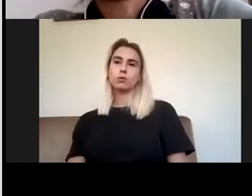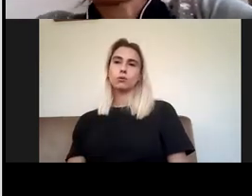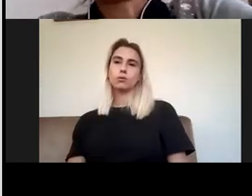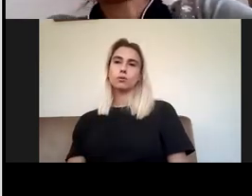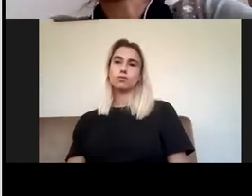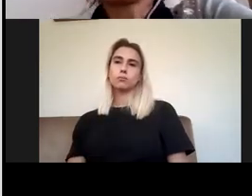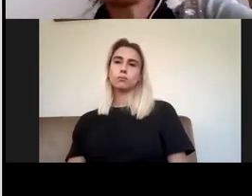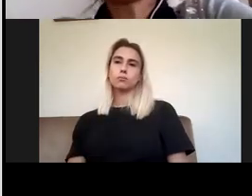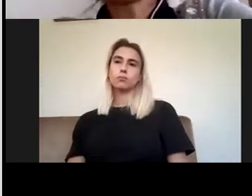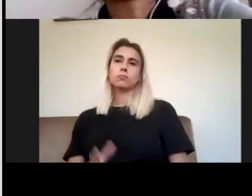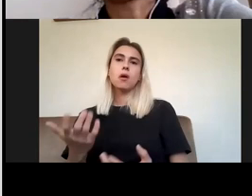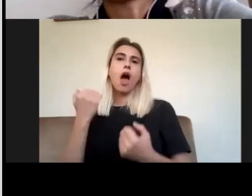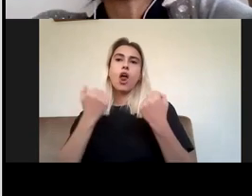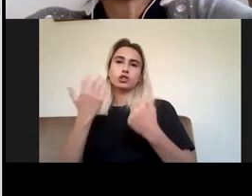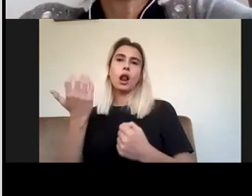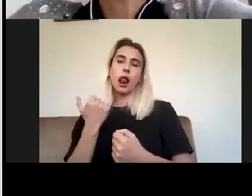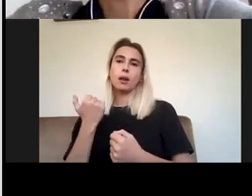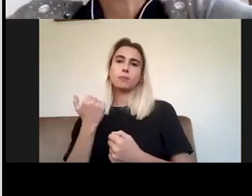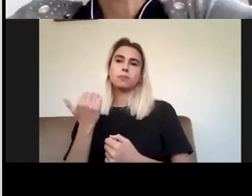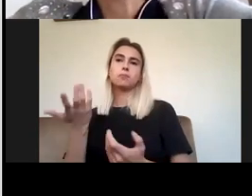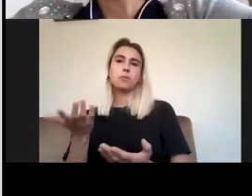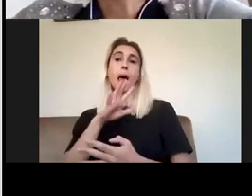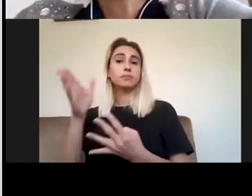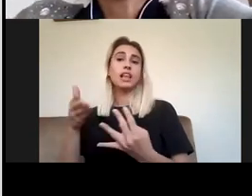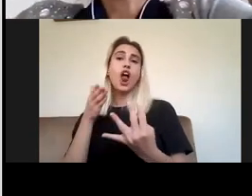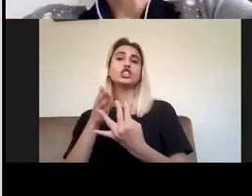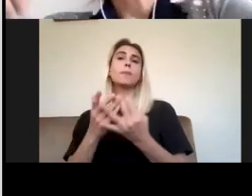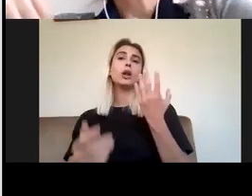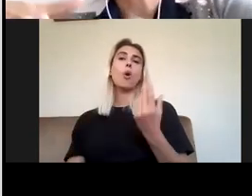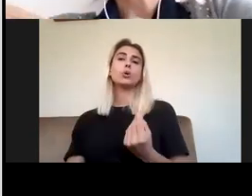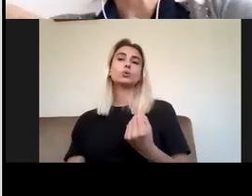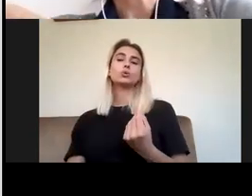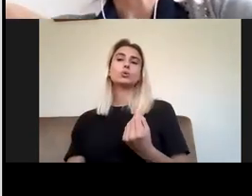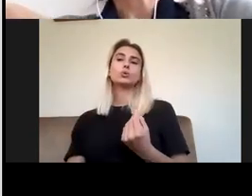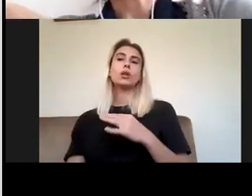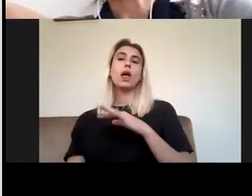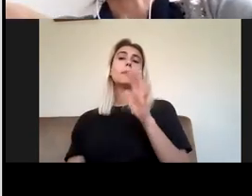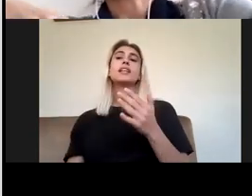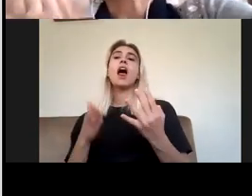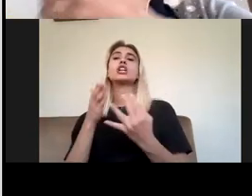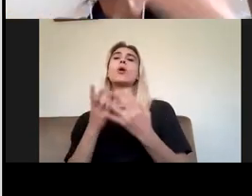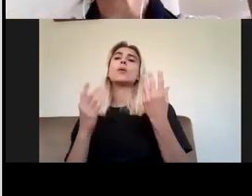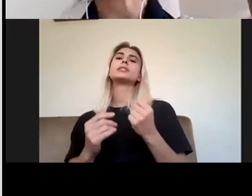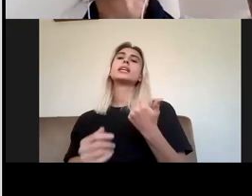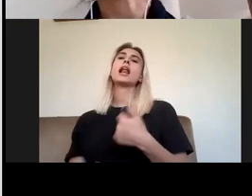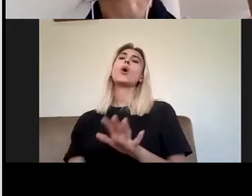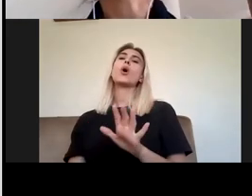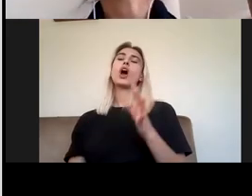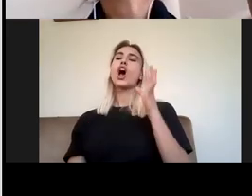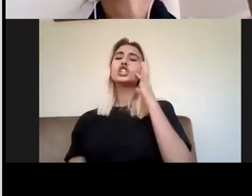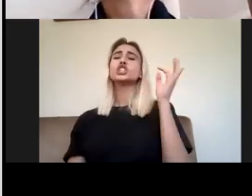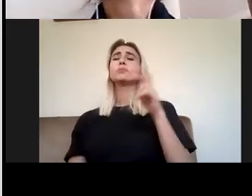Yani araç alalım. Yani hepsi erişilebilir olsun. Hepsi erişilebilir olmasına gerek yok. Zaten kaç kişi biniyor